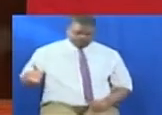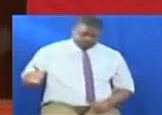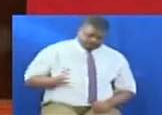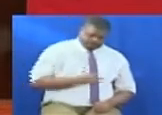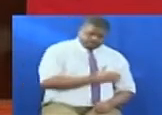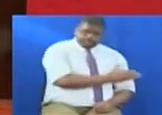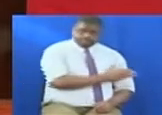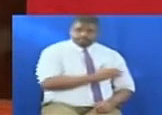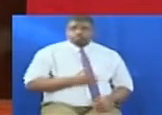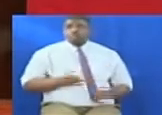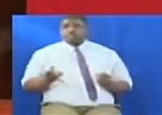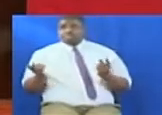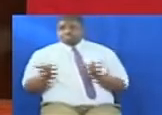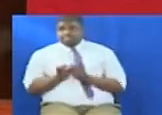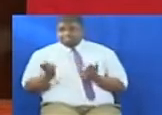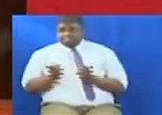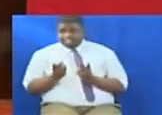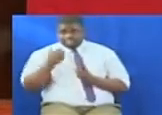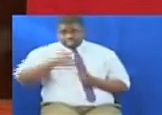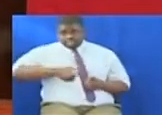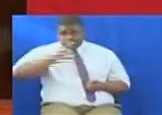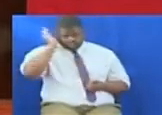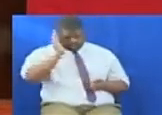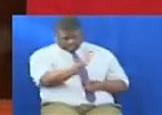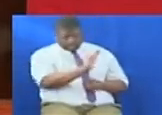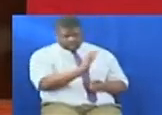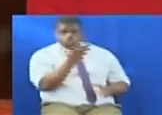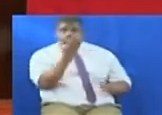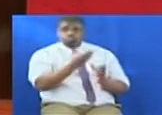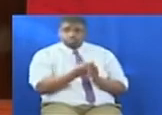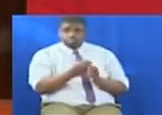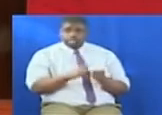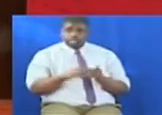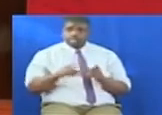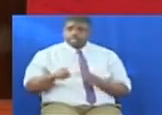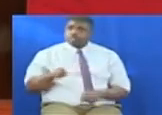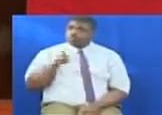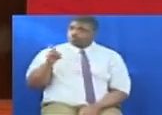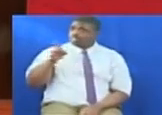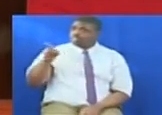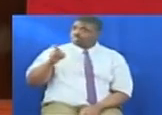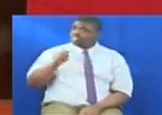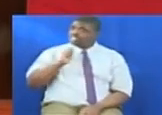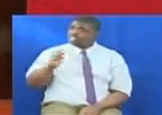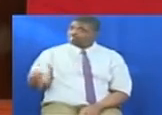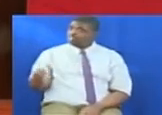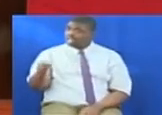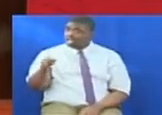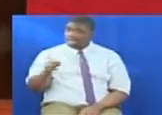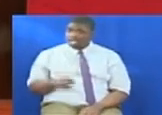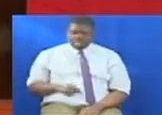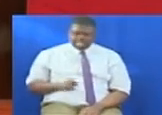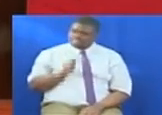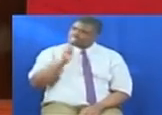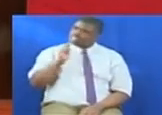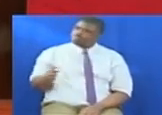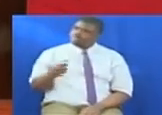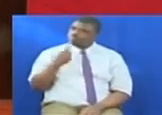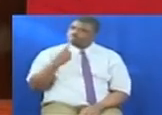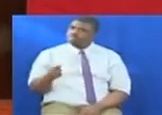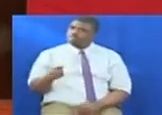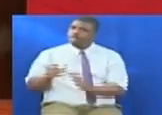rais, pamoja na serikali yake kwa ujumla, Mheshimiwa, narudi kwako wewe Mheshimiwa Speaker. Mheshimiwa Speaker, ulisema